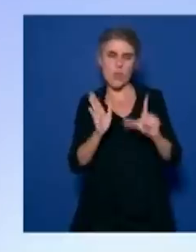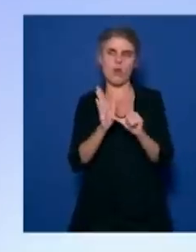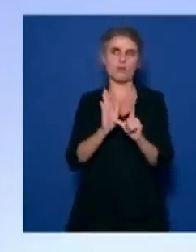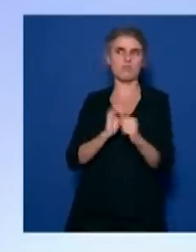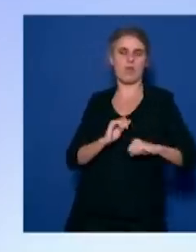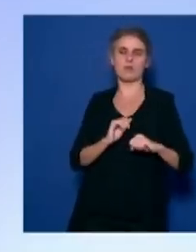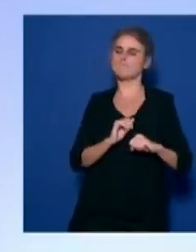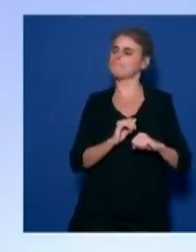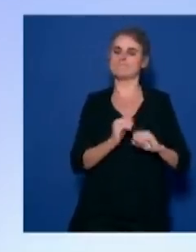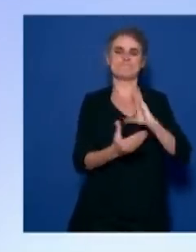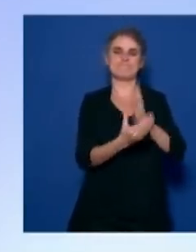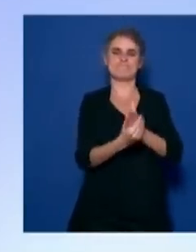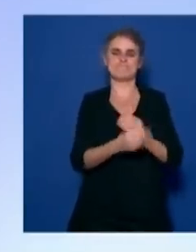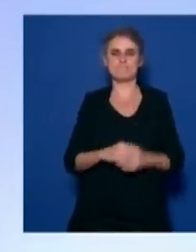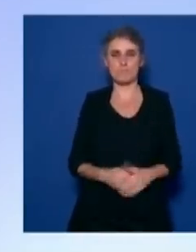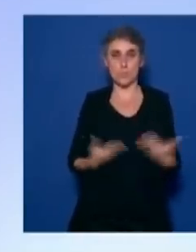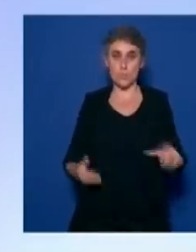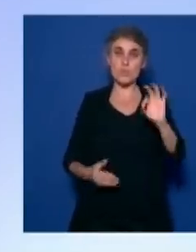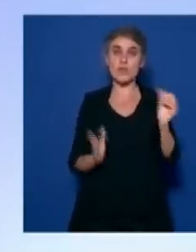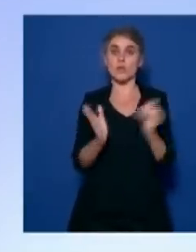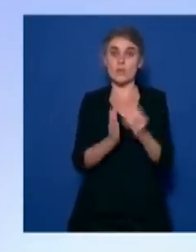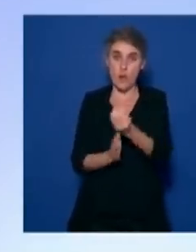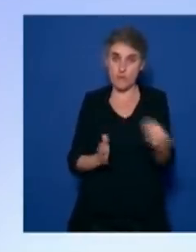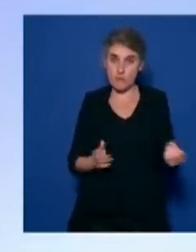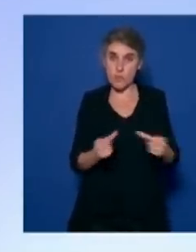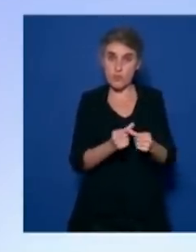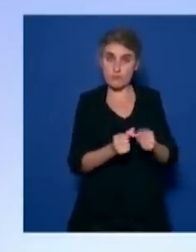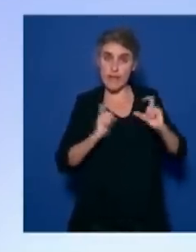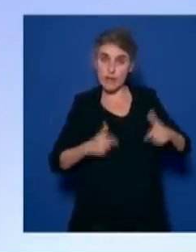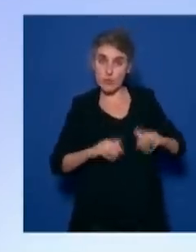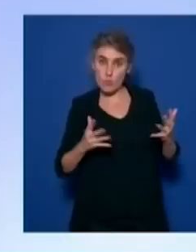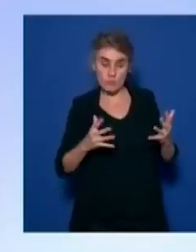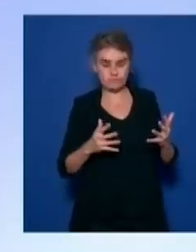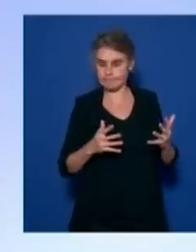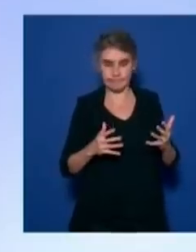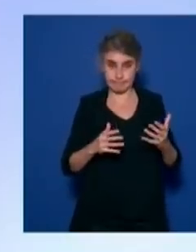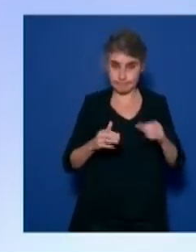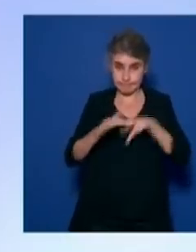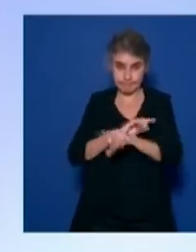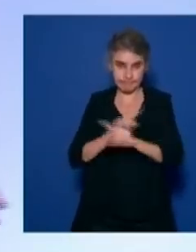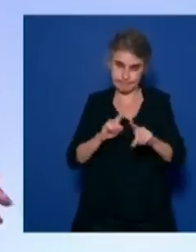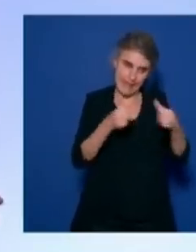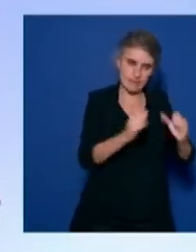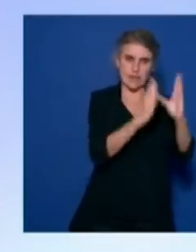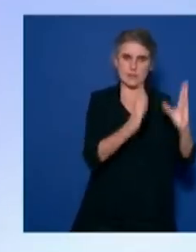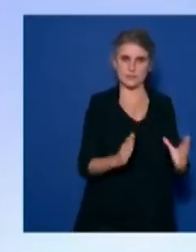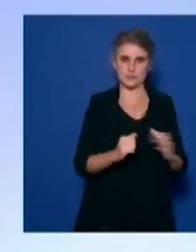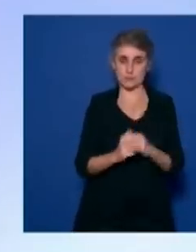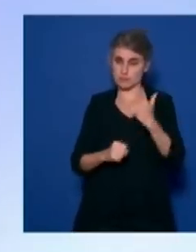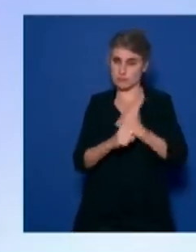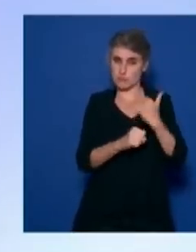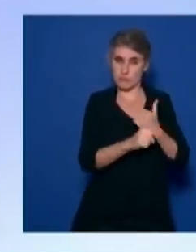aujourd'hui plus de 50 mille enfants suivre l'instruction à domicile un chiffre qui augmente chaque année chaque semaine